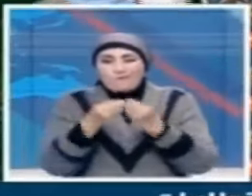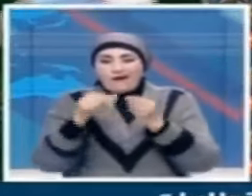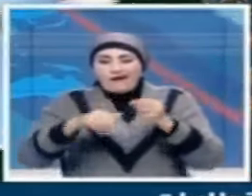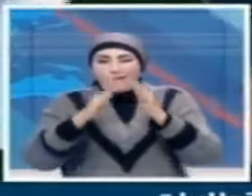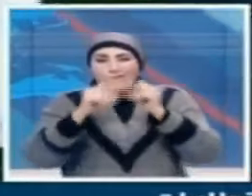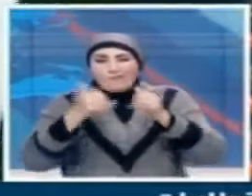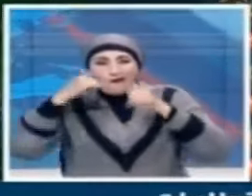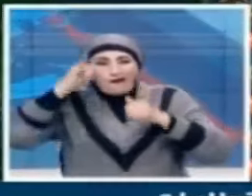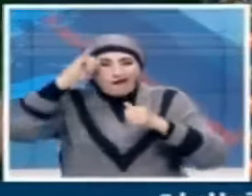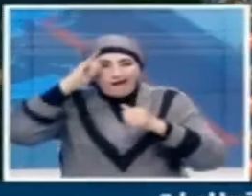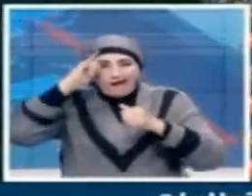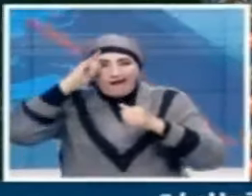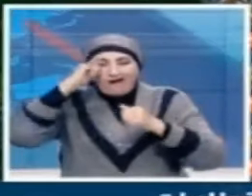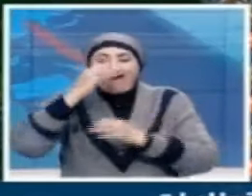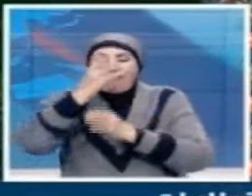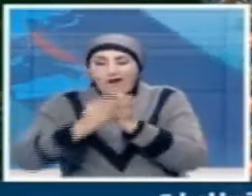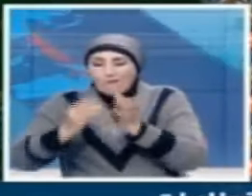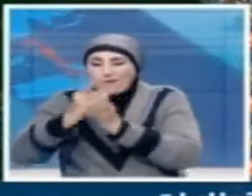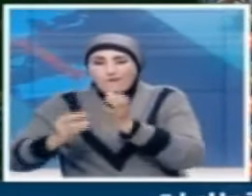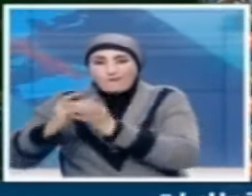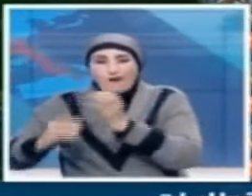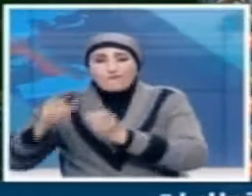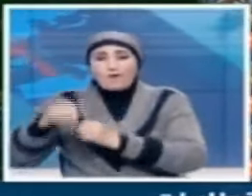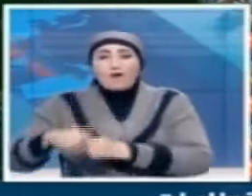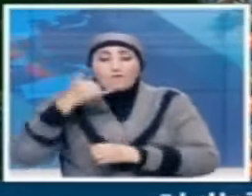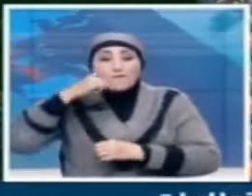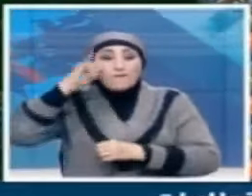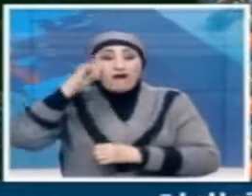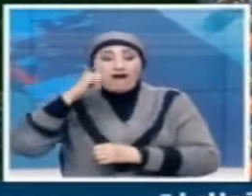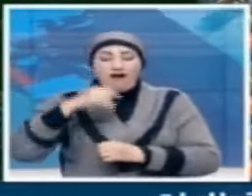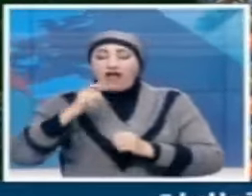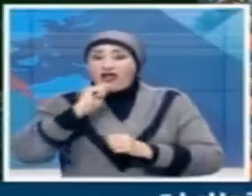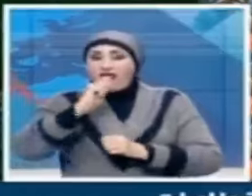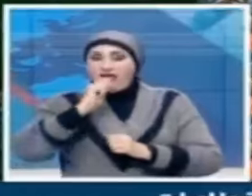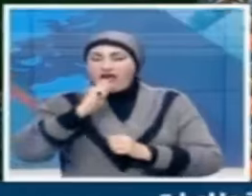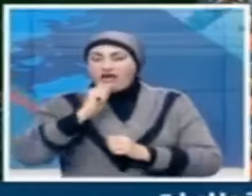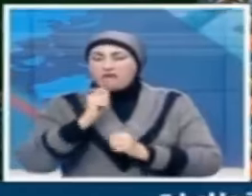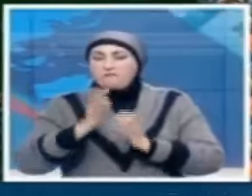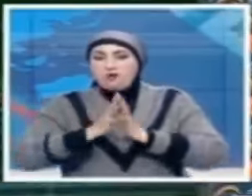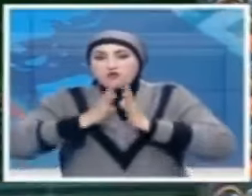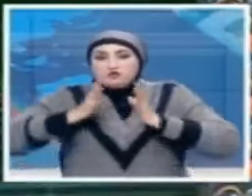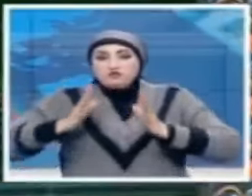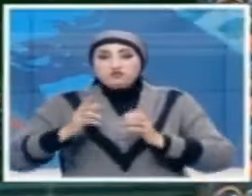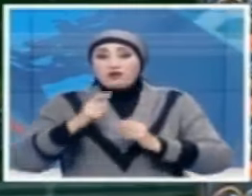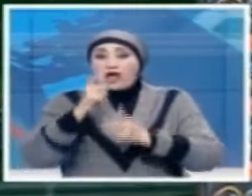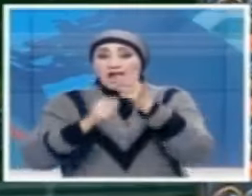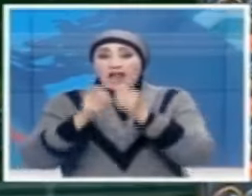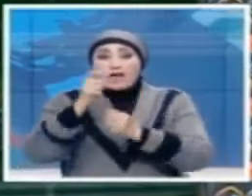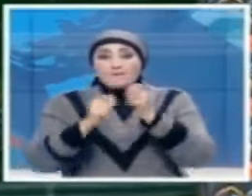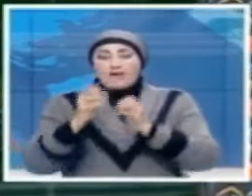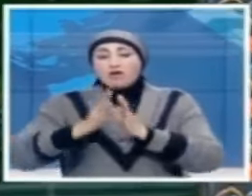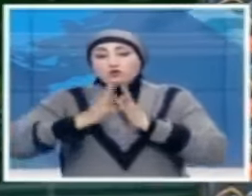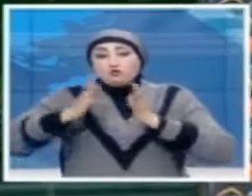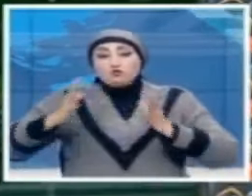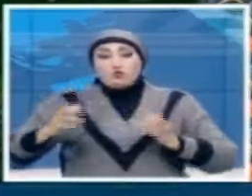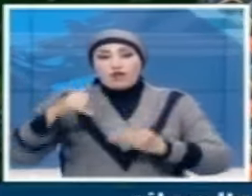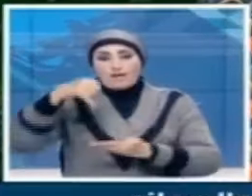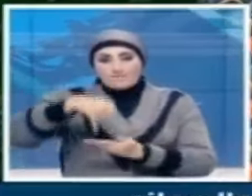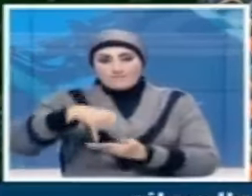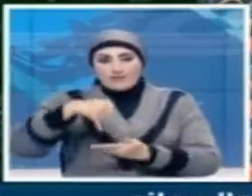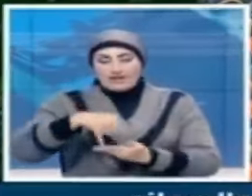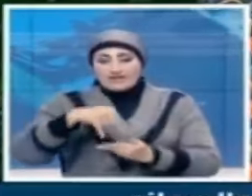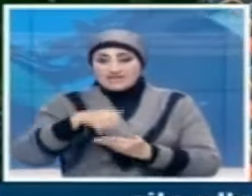الاجنبية من خلال اسس علمية على اعلى مستوى في العالم، وبنقدر ان احنا من خلال المركز ده